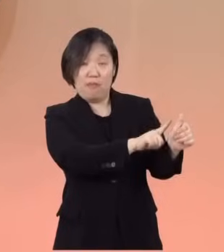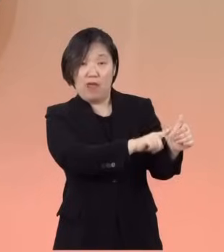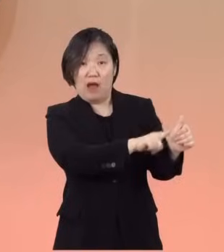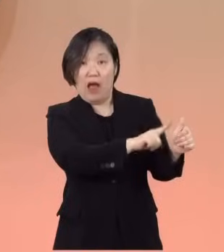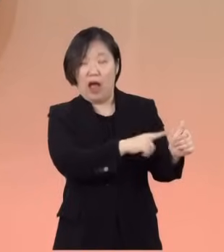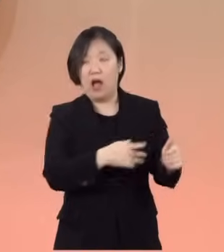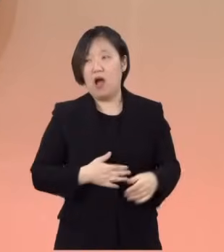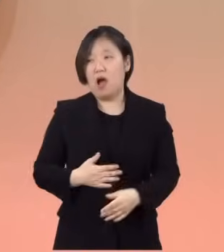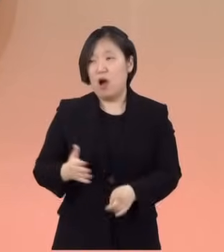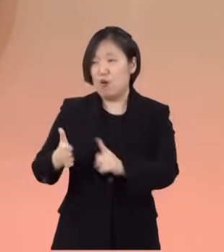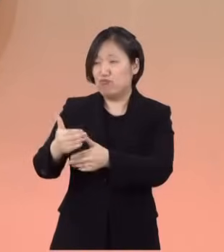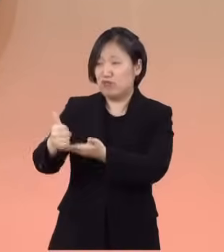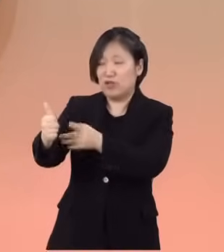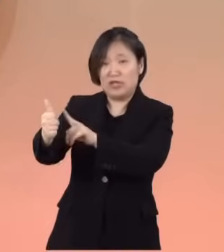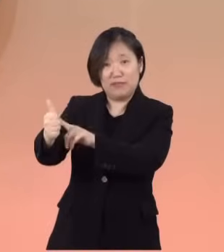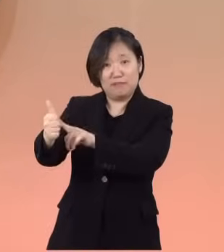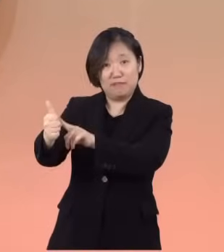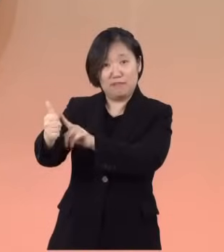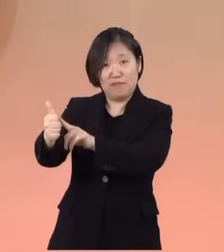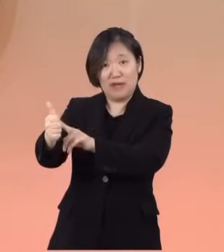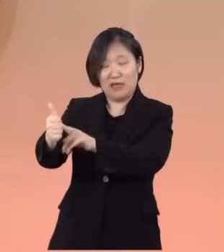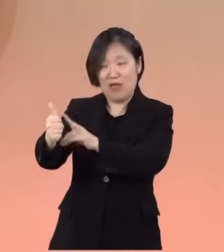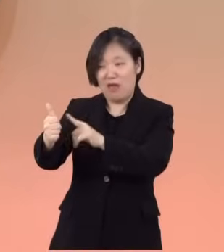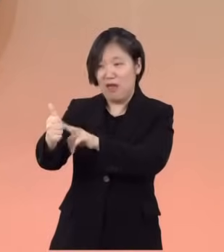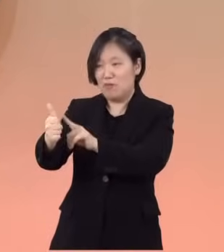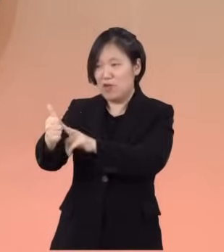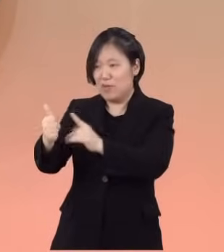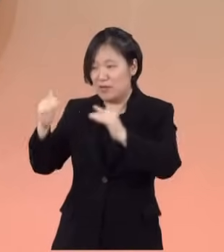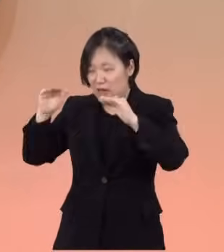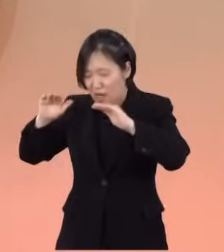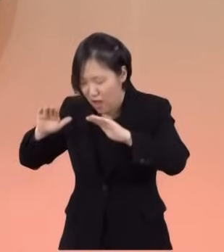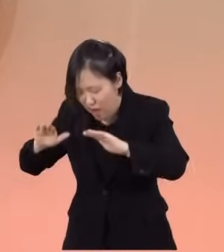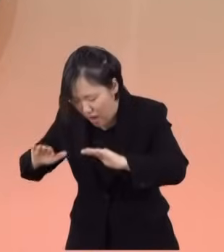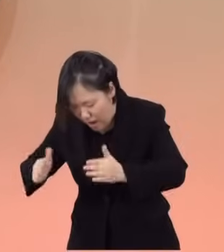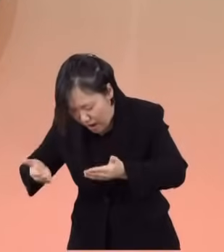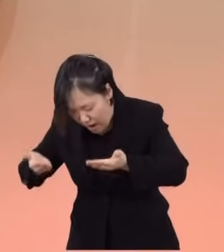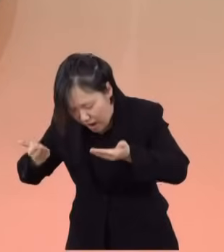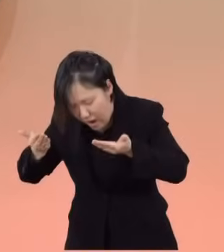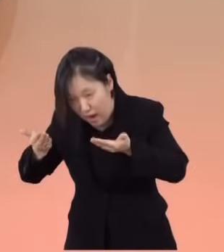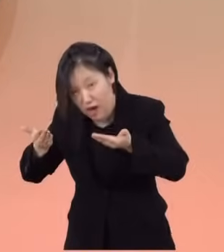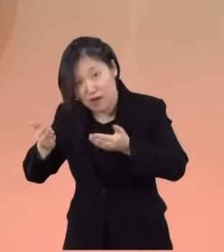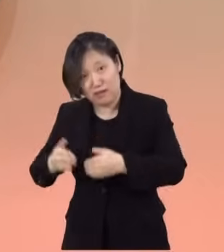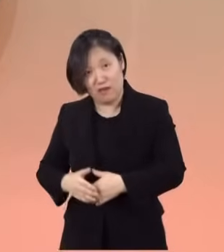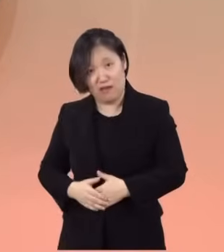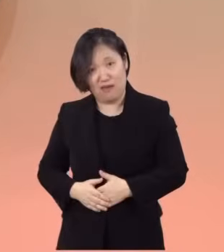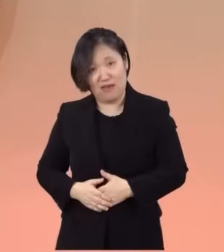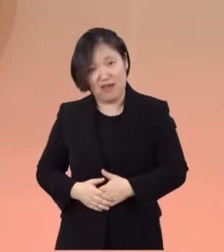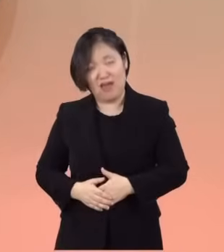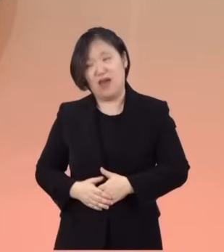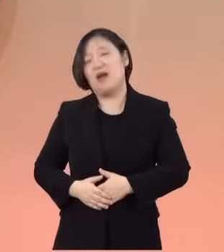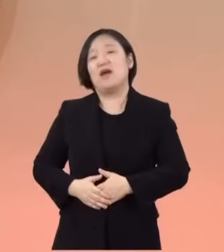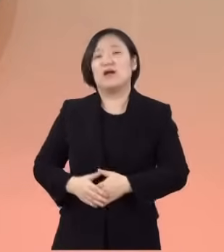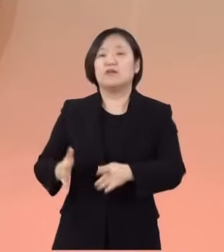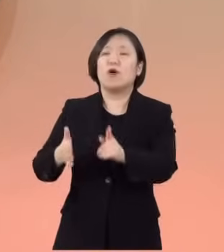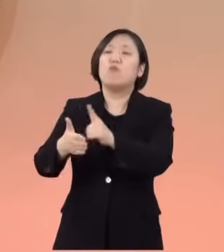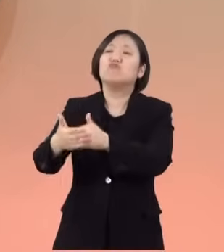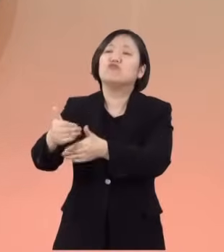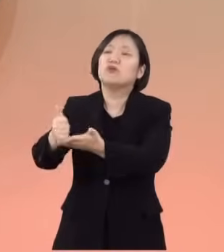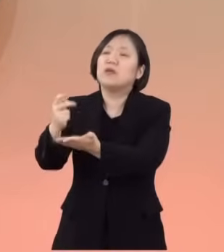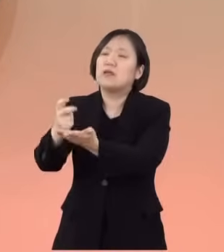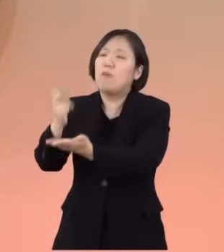부처님 발 아래 정성껏 공경스럽게 예배를 올린 뒤에